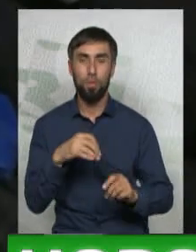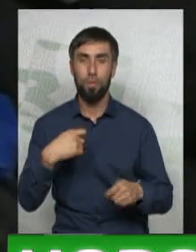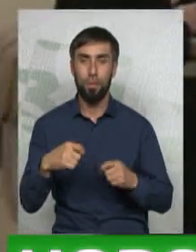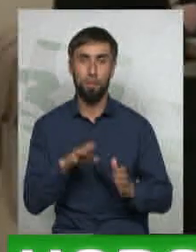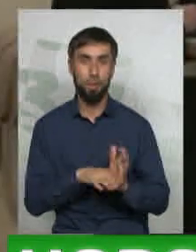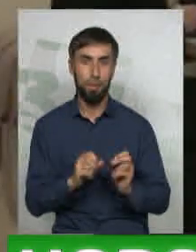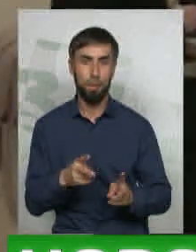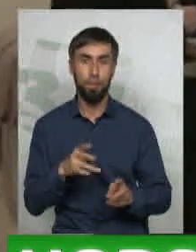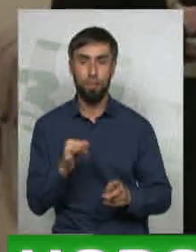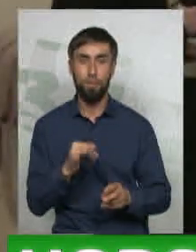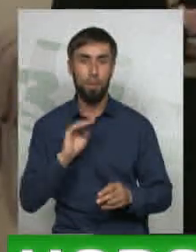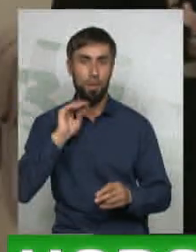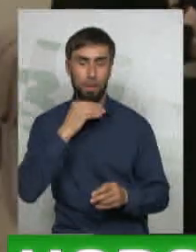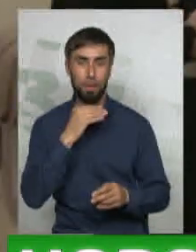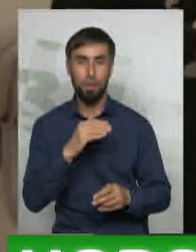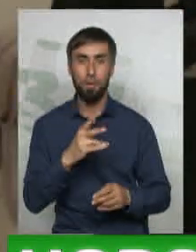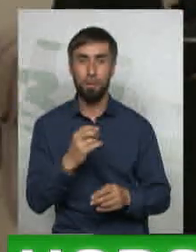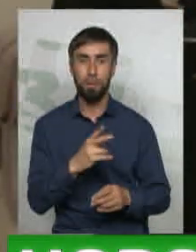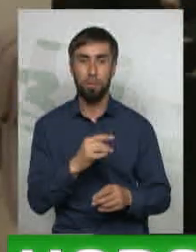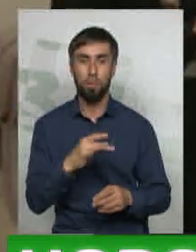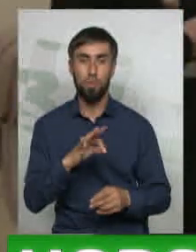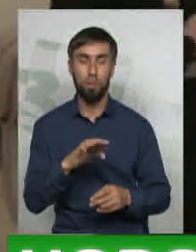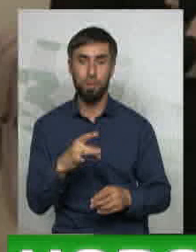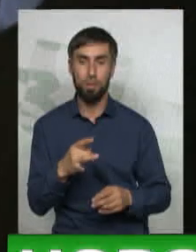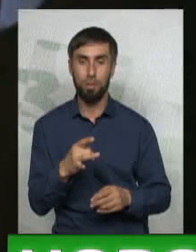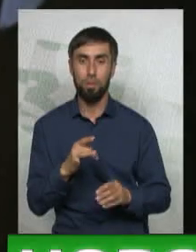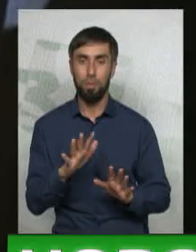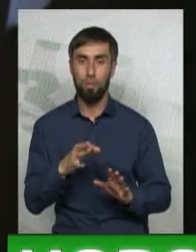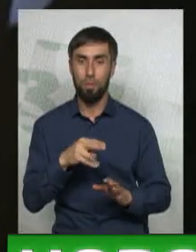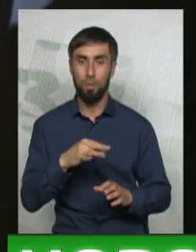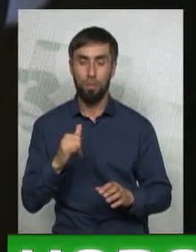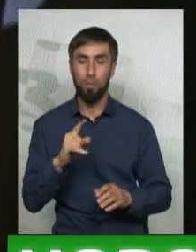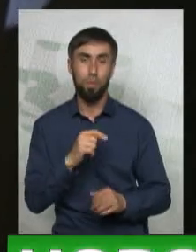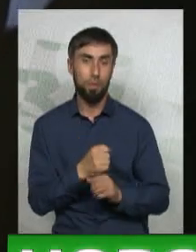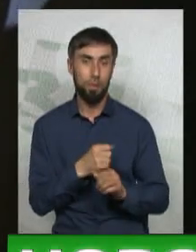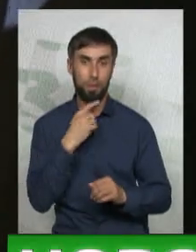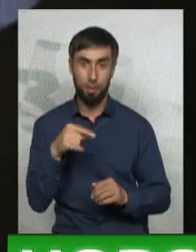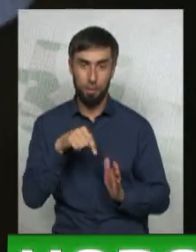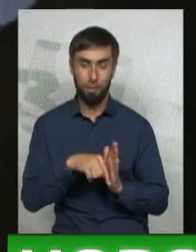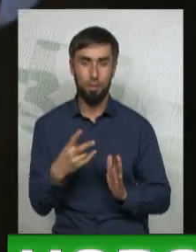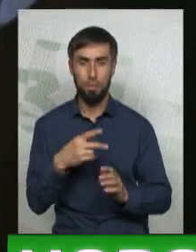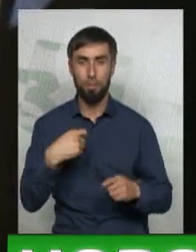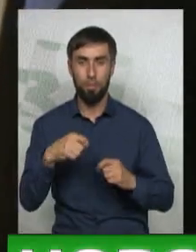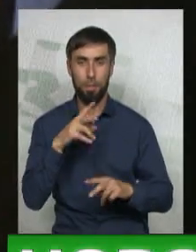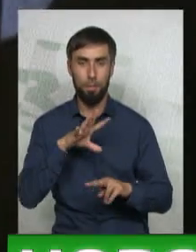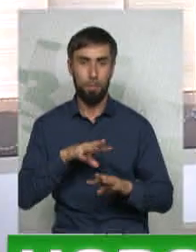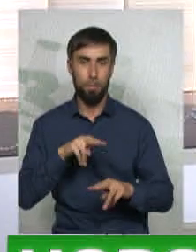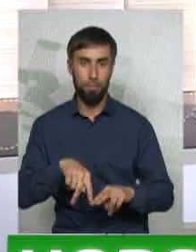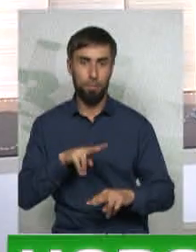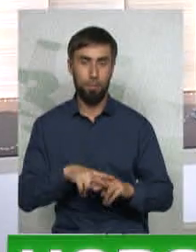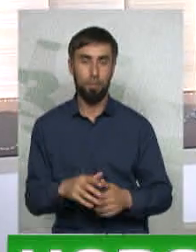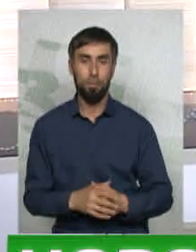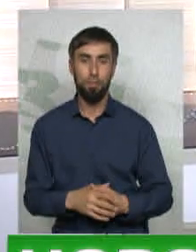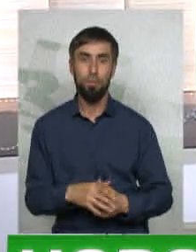продовольственной безопасности и экономической независимости региона. То есть по принципу, что производится в регионе, должно продаваться в нем же. Исходя